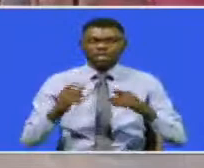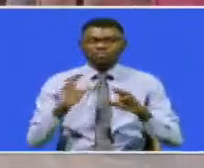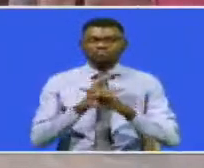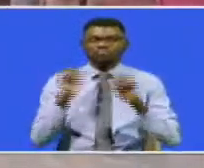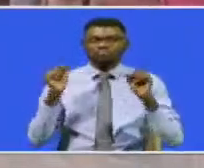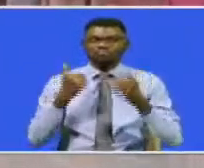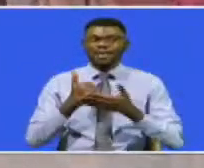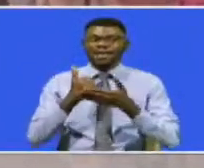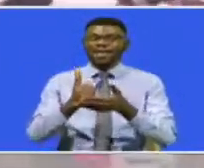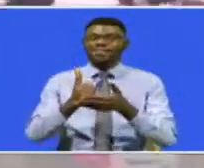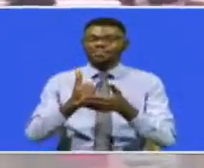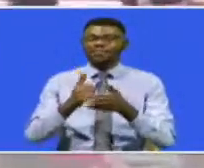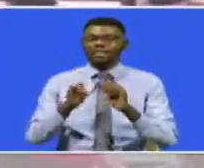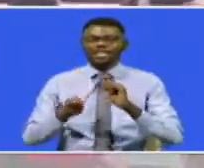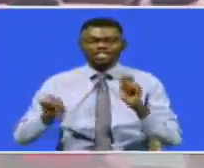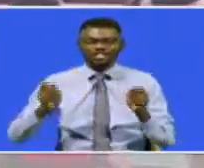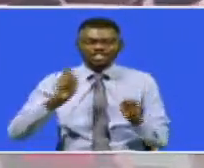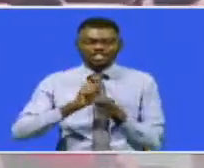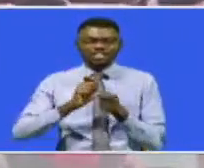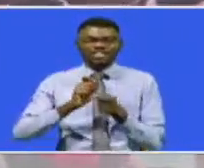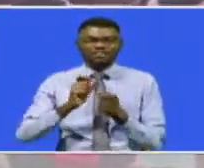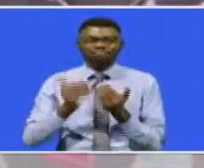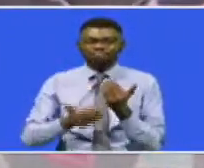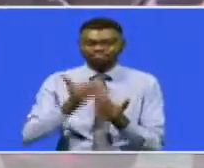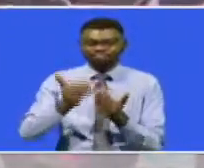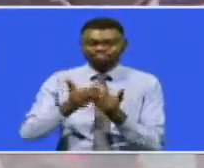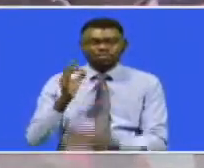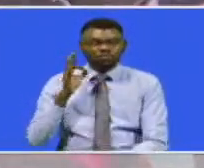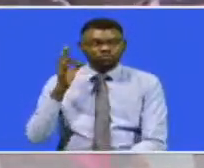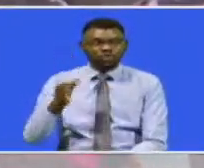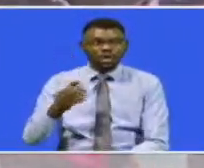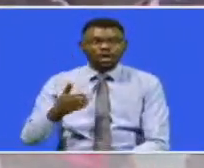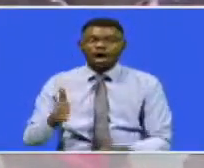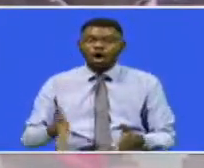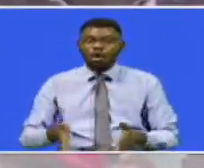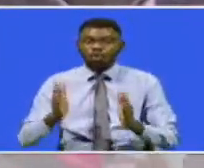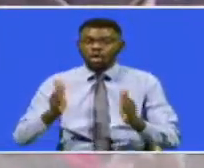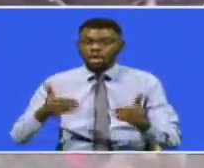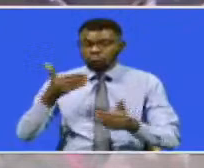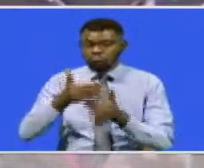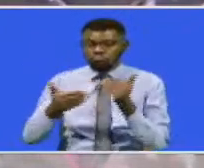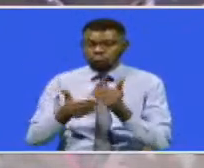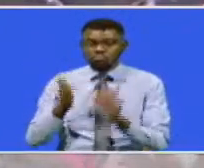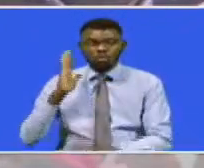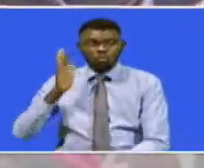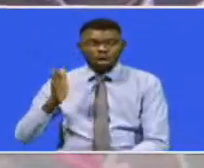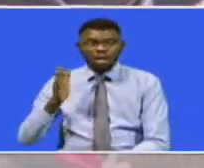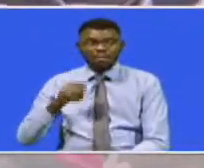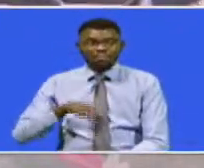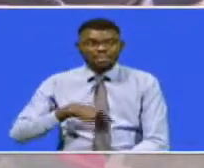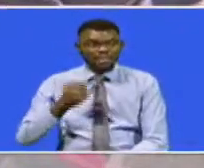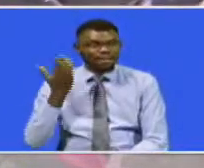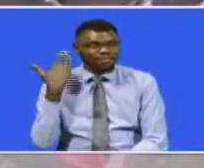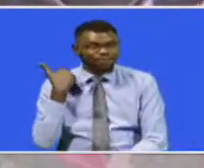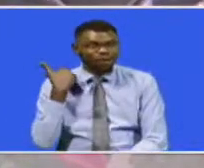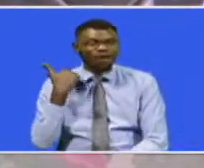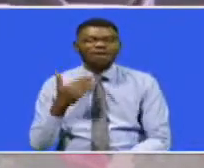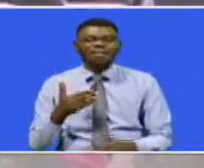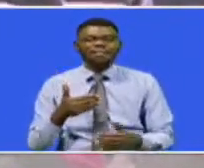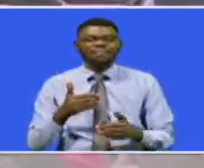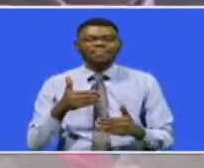ubadili mstakabali wao. Tutatengeneza mabarabara hapa. Unajua mimi ndio nilianza lamu kutoka